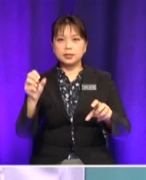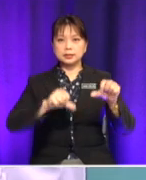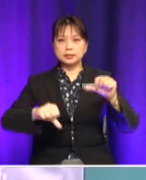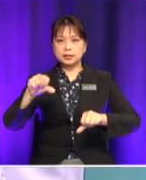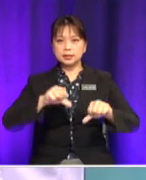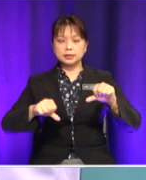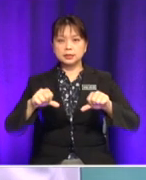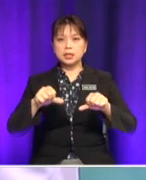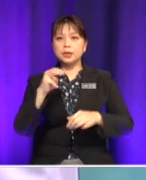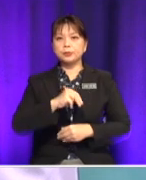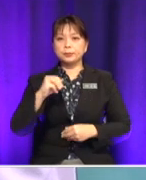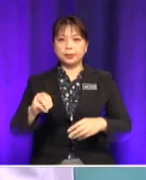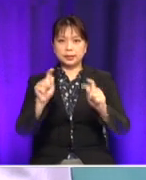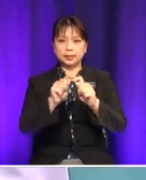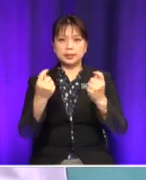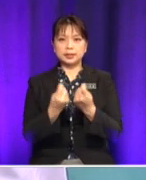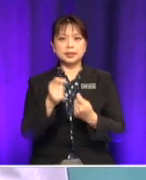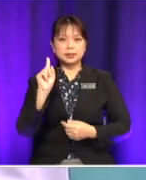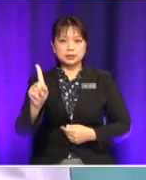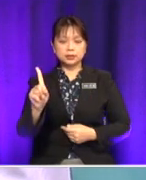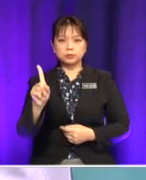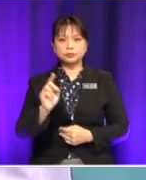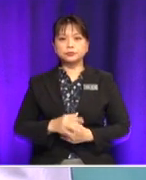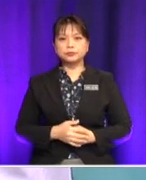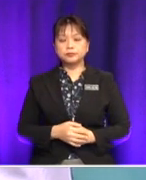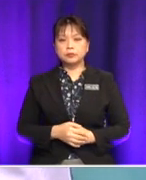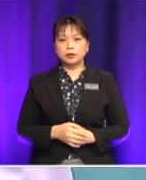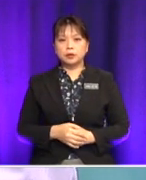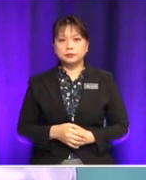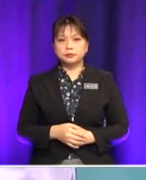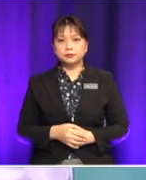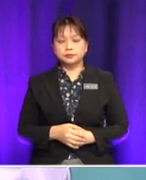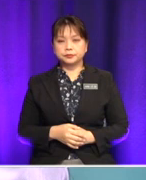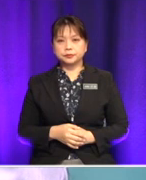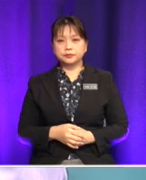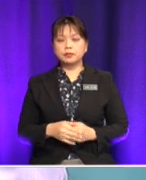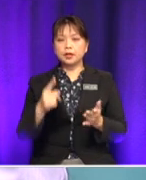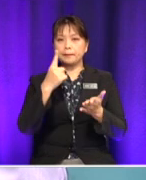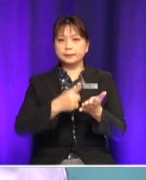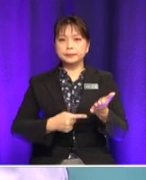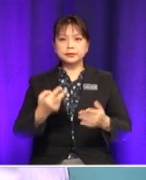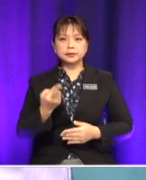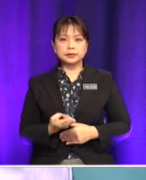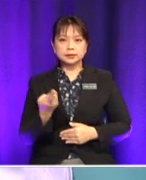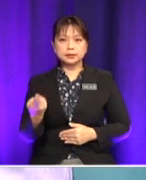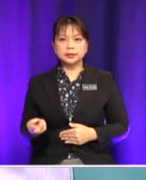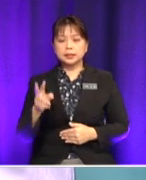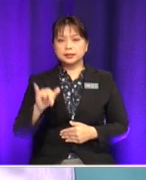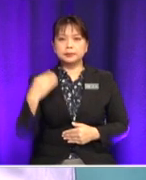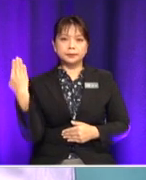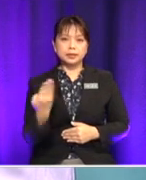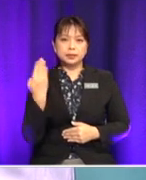masuk sekolah menengah nanti tidak berkenalan dengan mama size jadi Apakah rada-radas biasa yang ada di